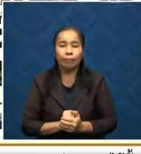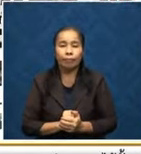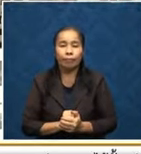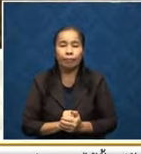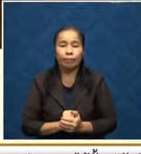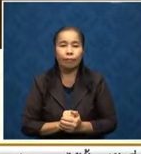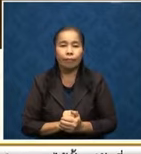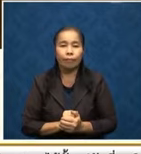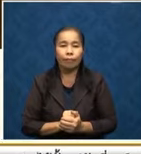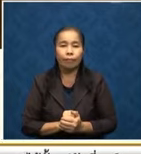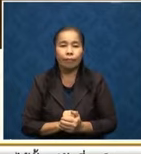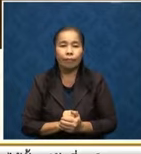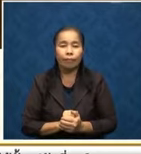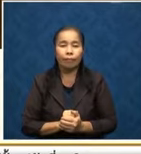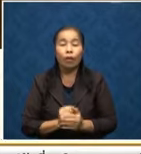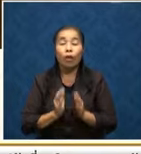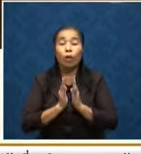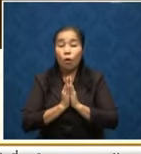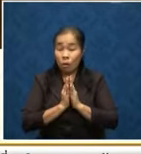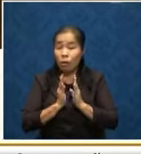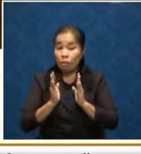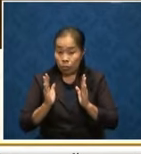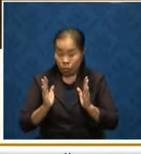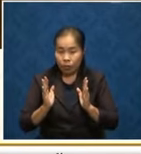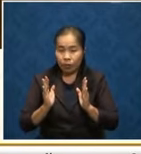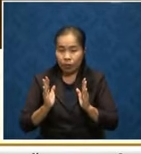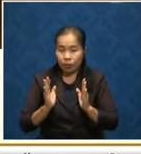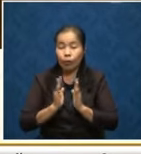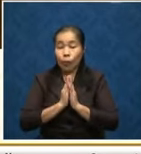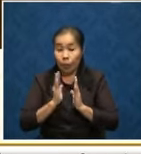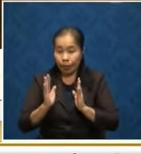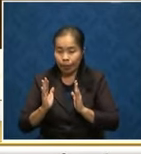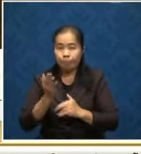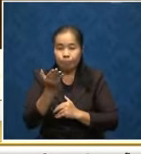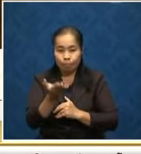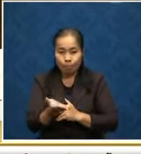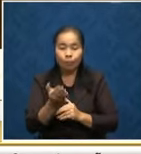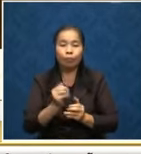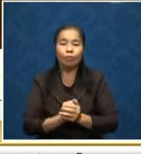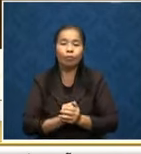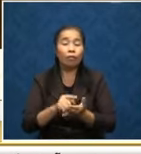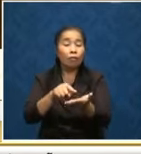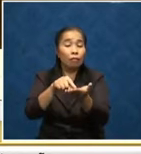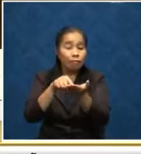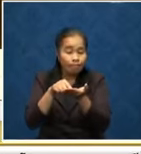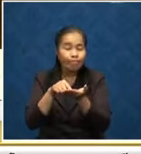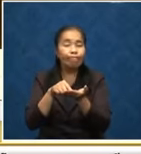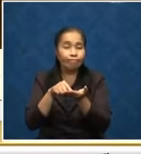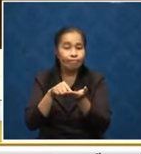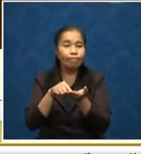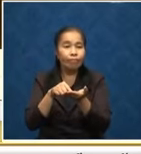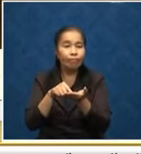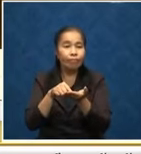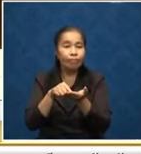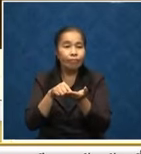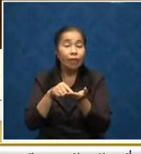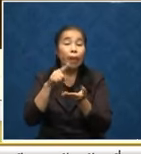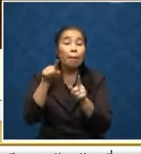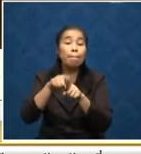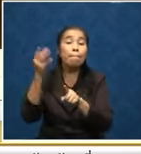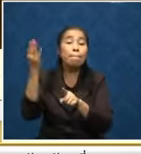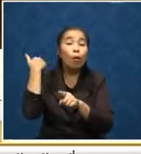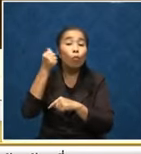ครับขอบคุณท่านอนันต์ผลอํานวยครับท่านเสนอคือเหมือนเดิม